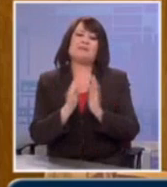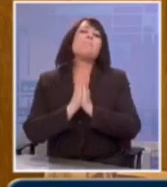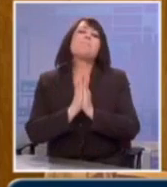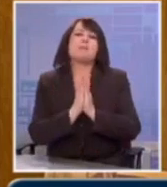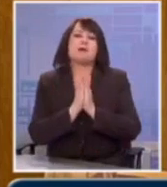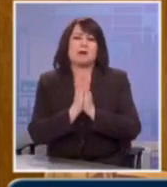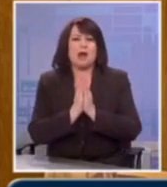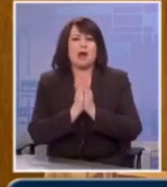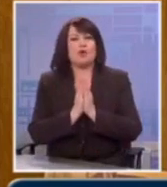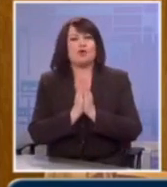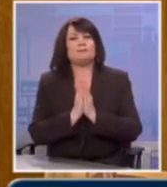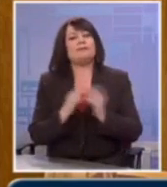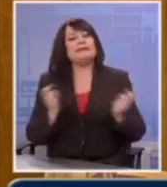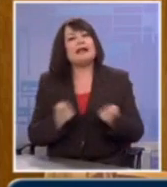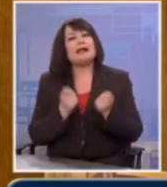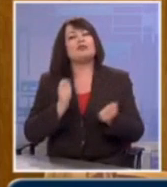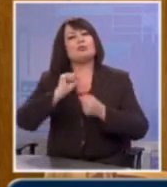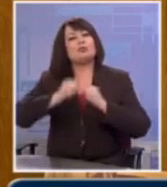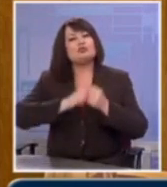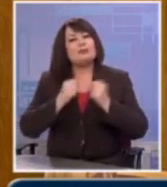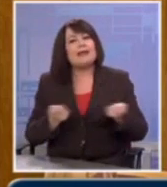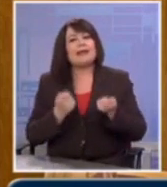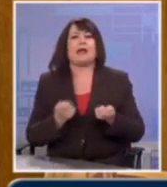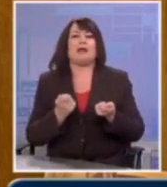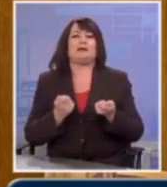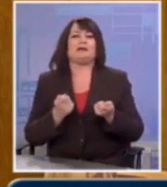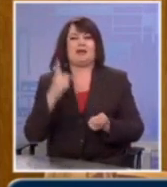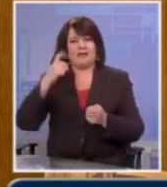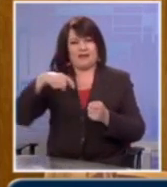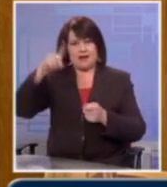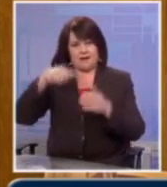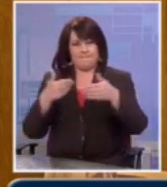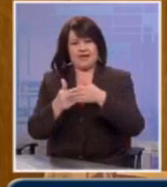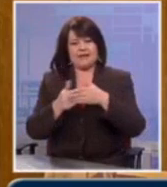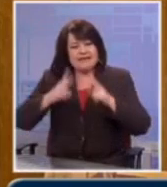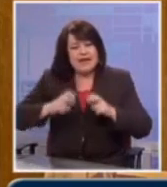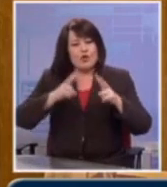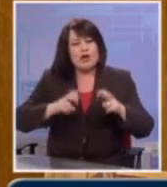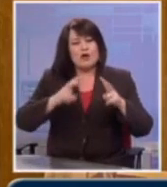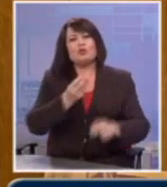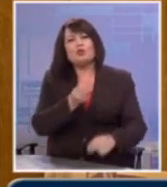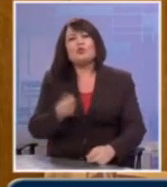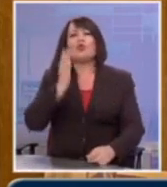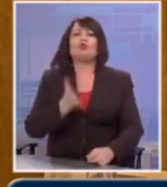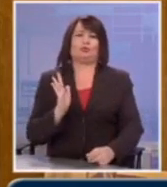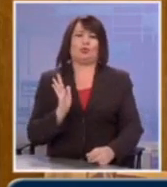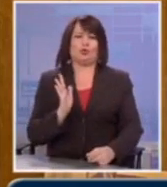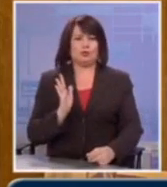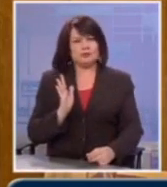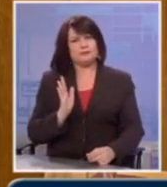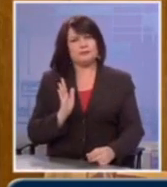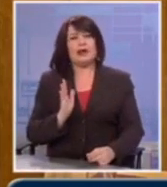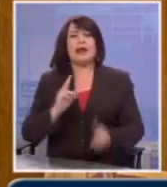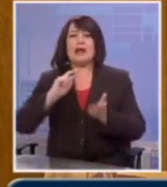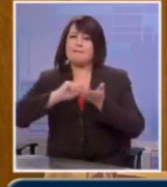πάρα πολύ να γίνει μια προσπάθεια μέσα σε αυτές τις 10 μέρες να ελεγχθούν όσο το δυνατόν περισσότεροι αλλά